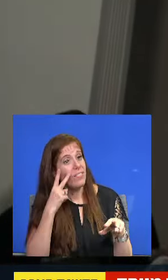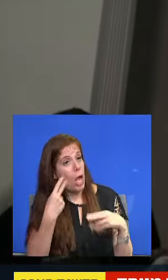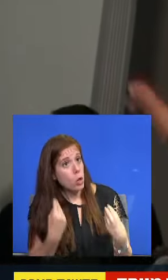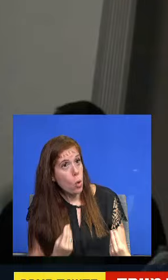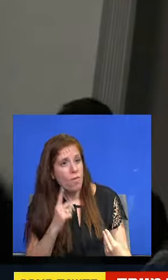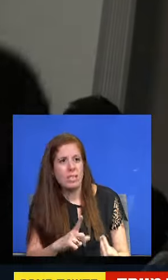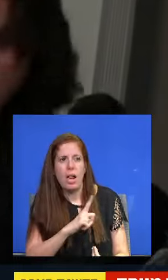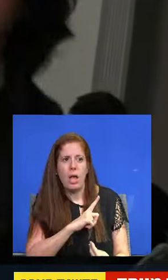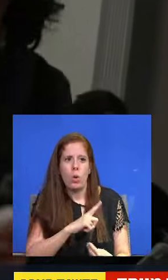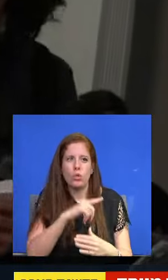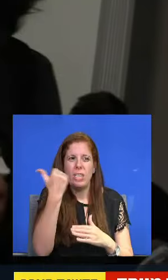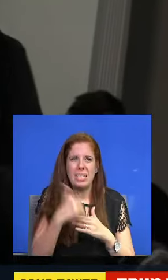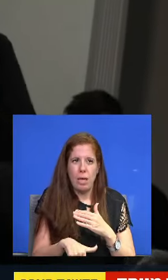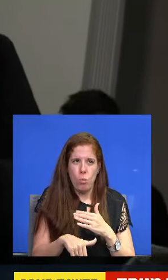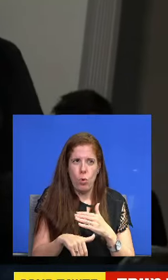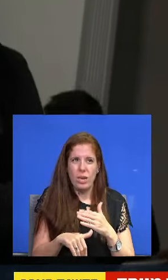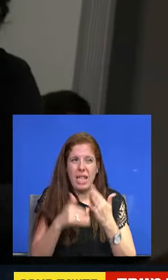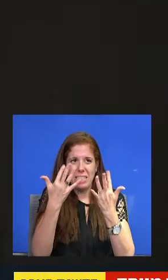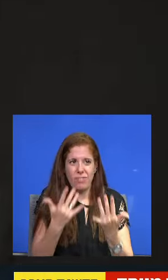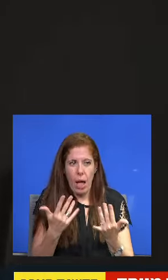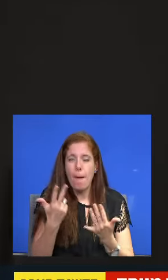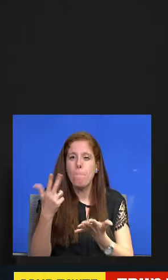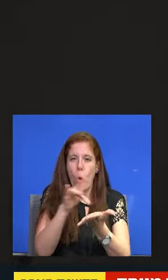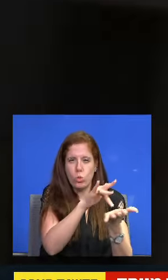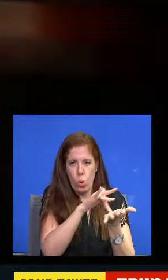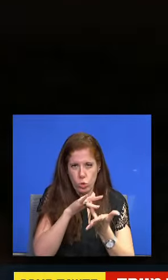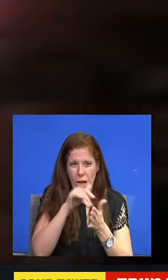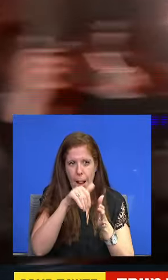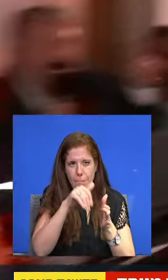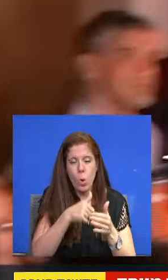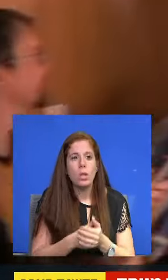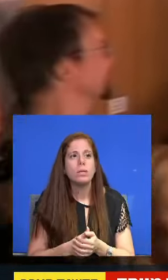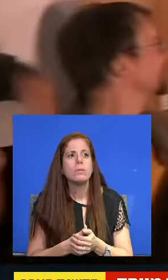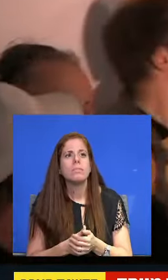for three more offices to be counted.